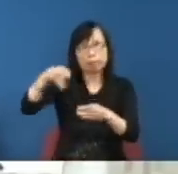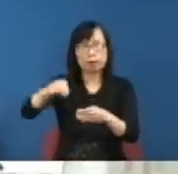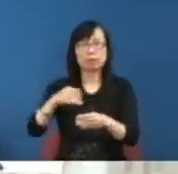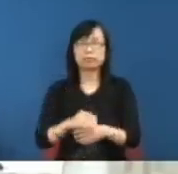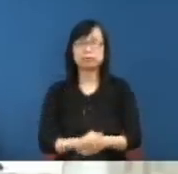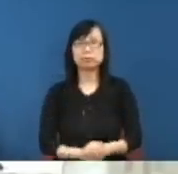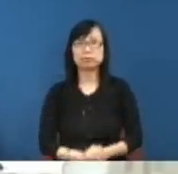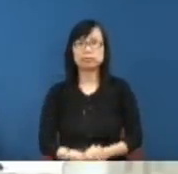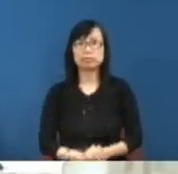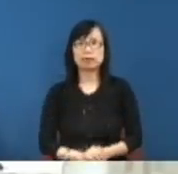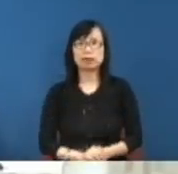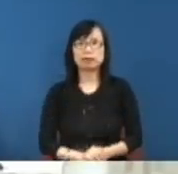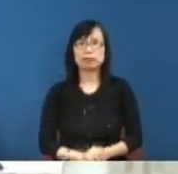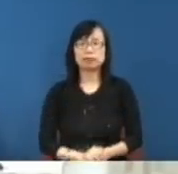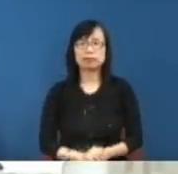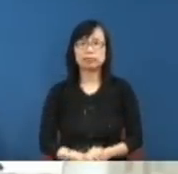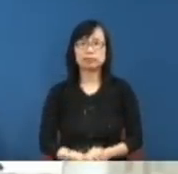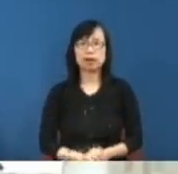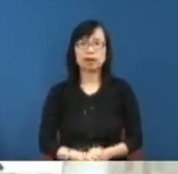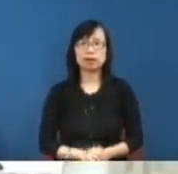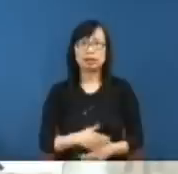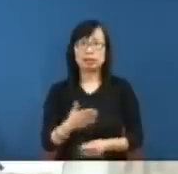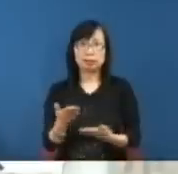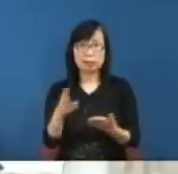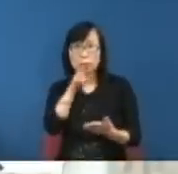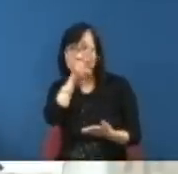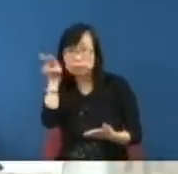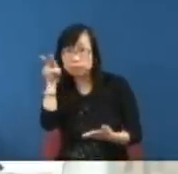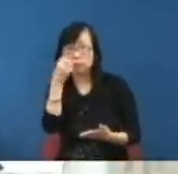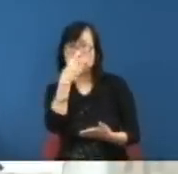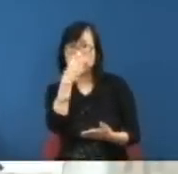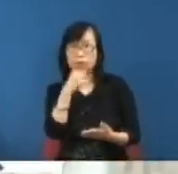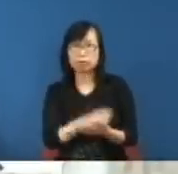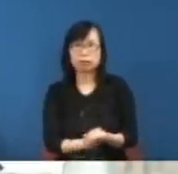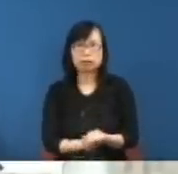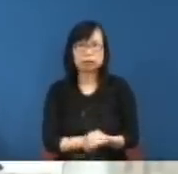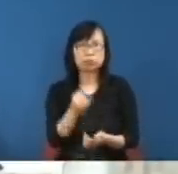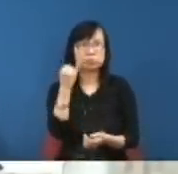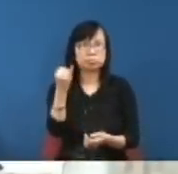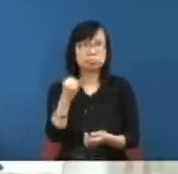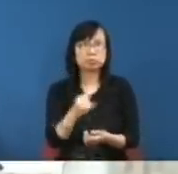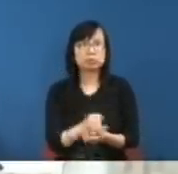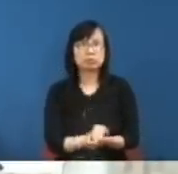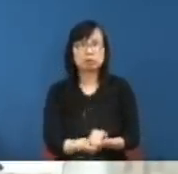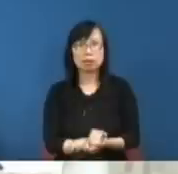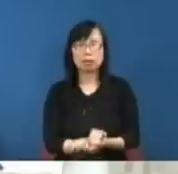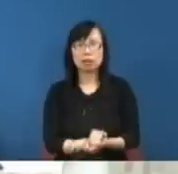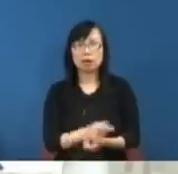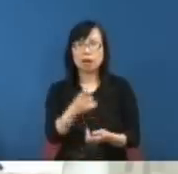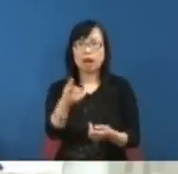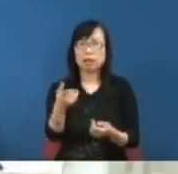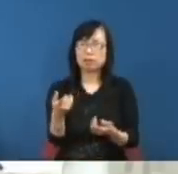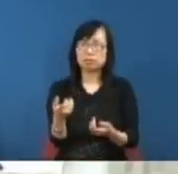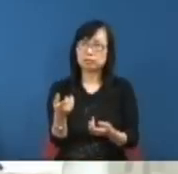咪啊？即係呢個唔不單止你睇到喺香港嘅非常之離譜，就不單止喺呢一